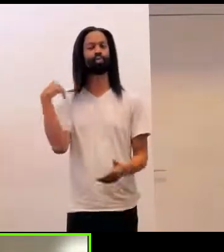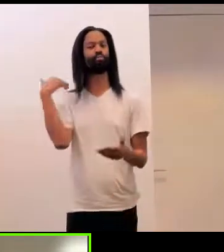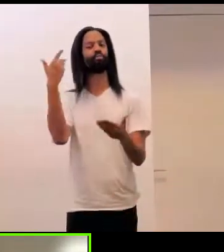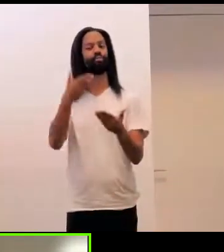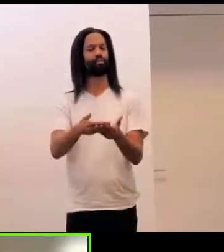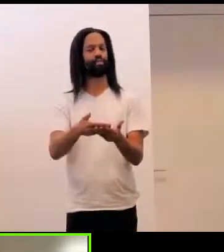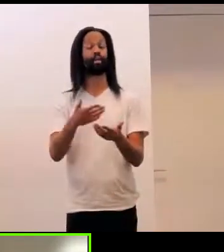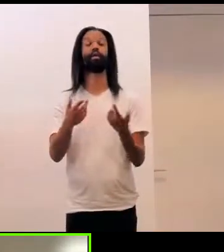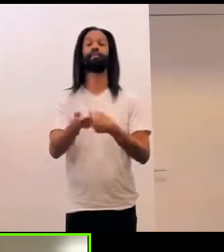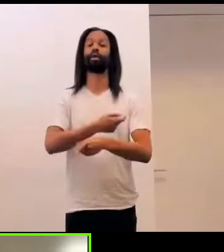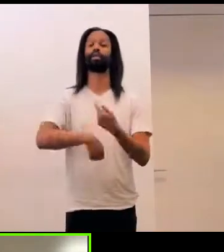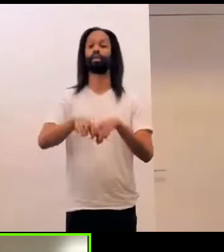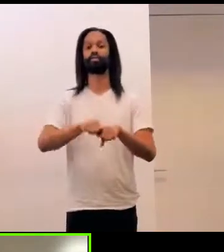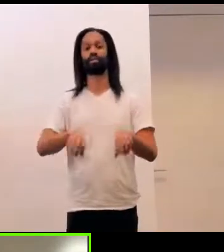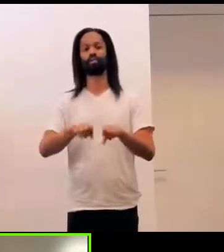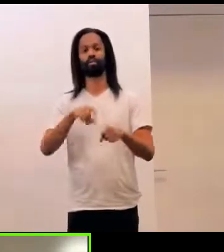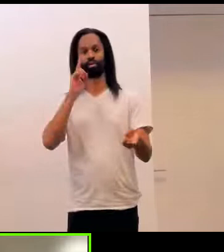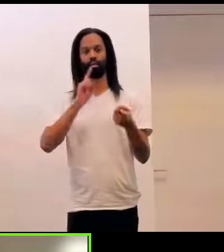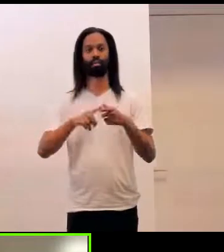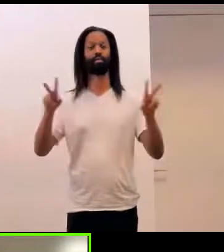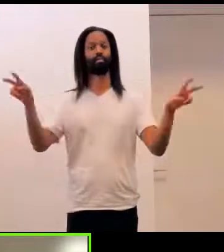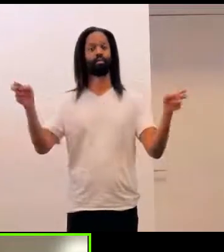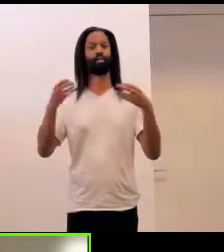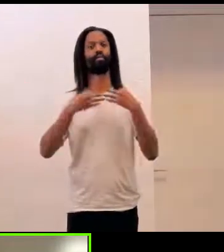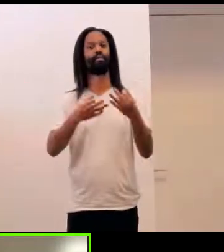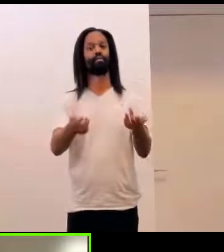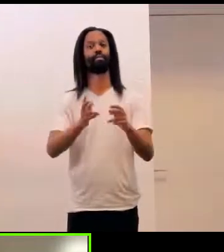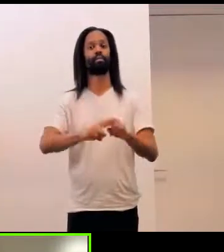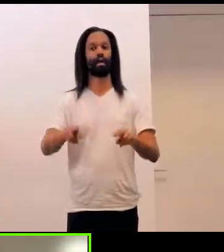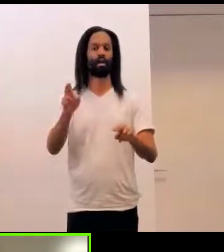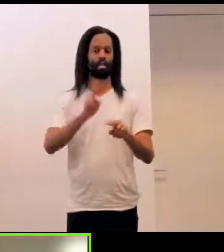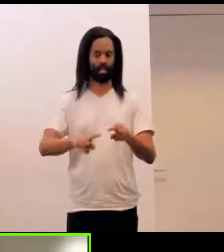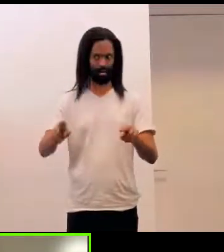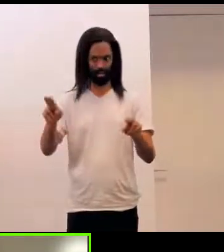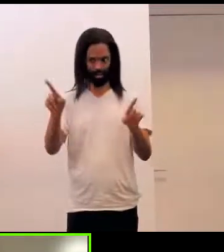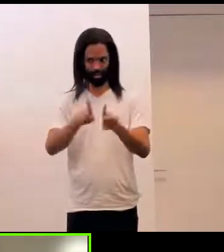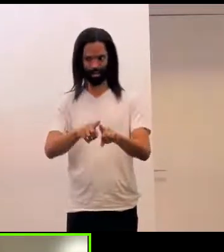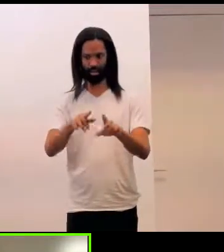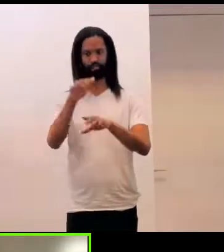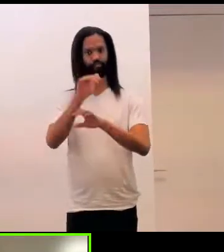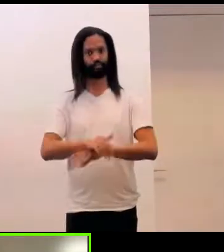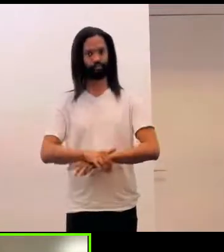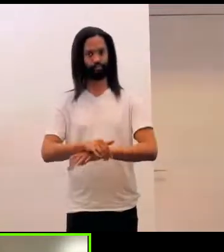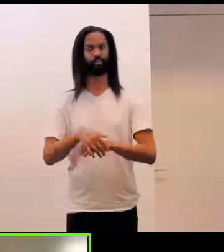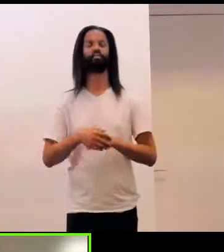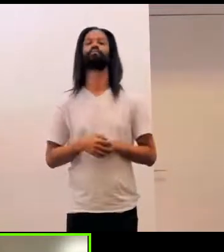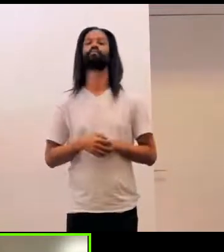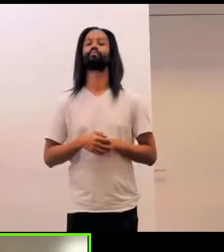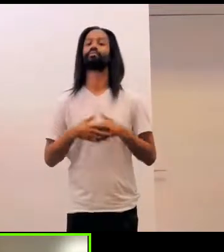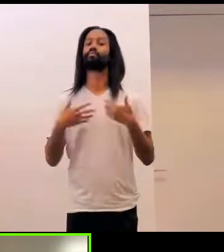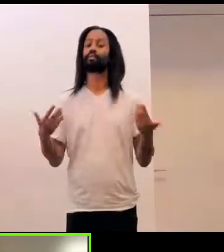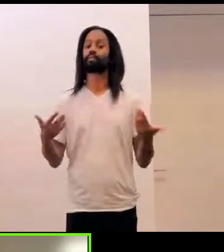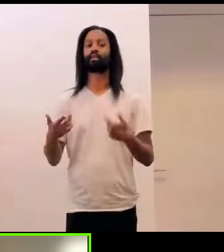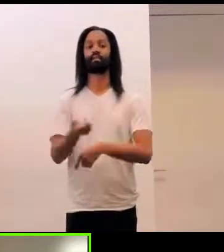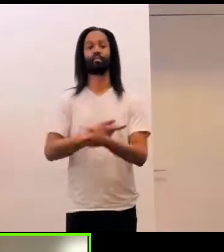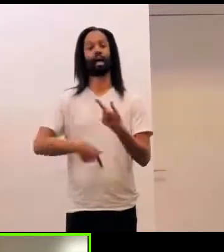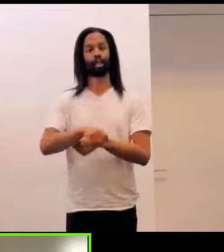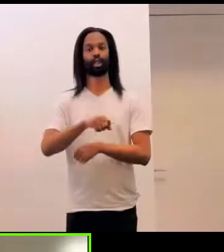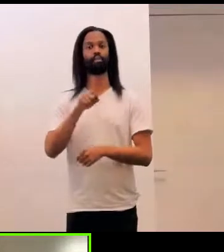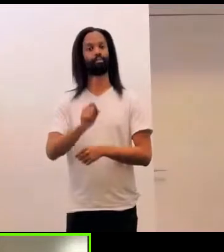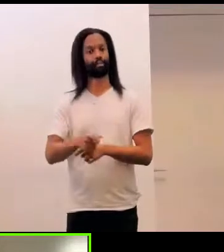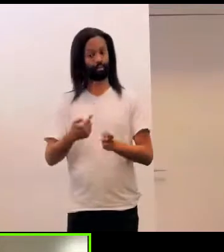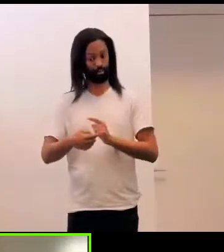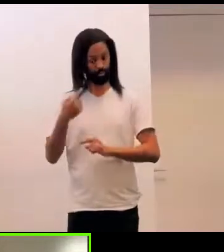d'exploitation de fluides, maintenance, garantie et fourniture de fluides. Donc, ce marché a été conclu en